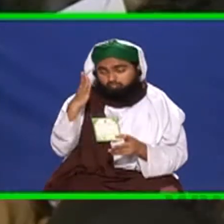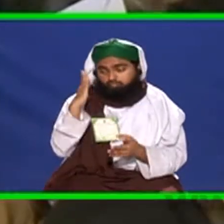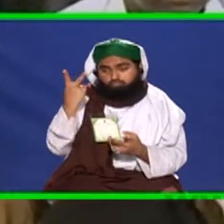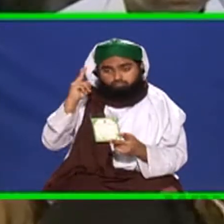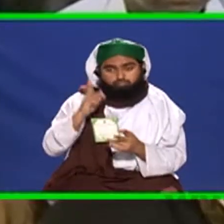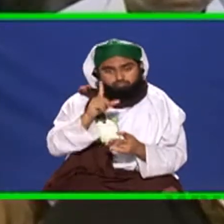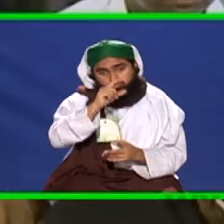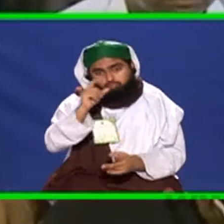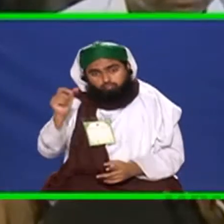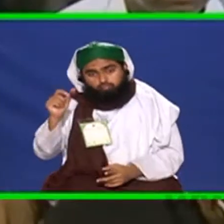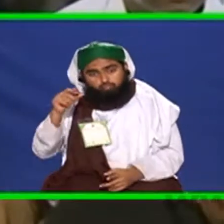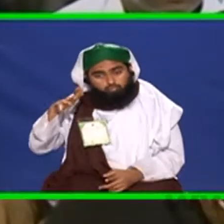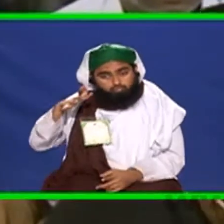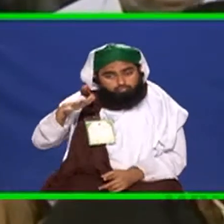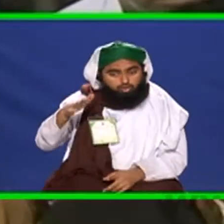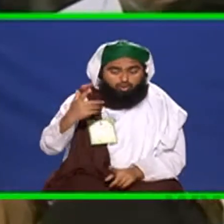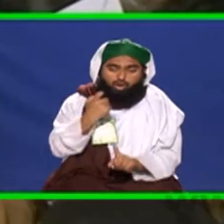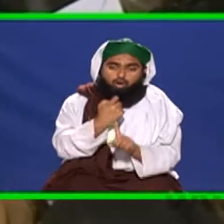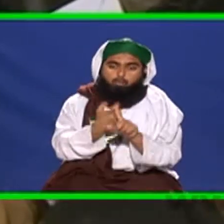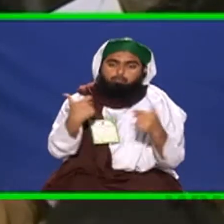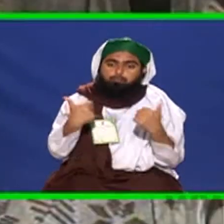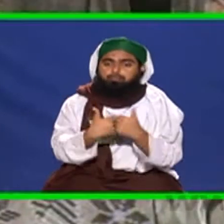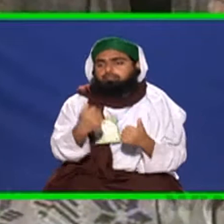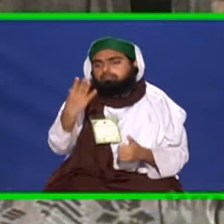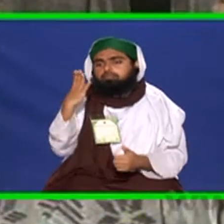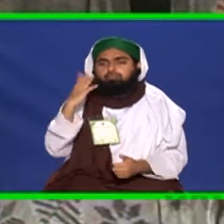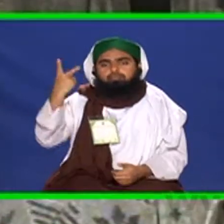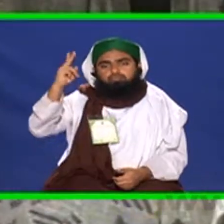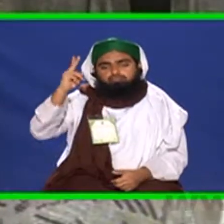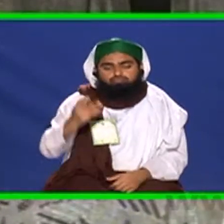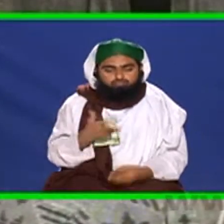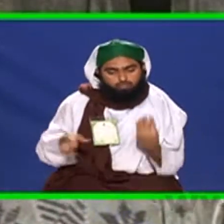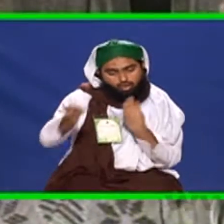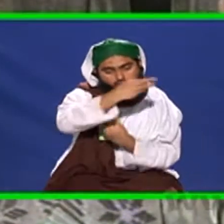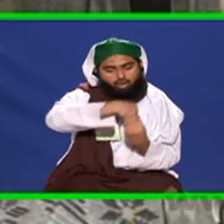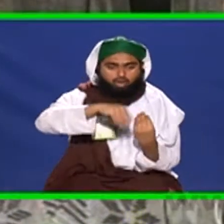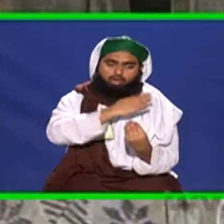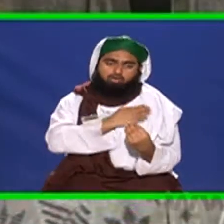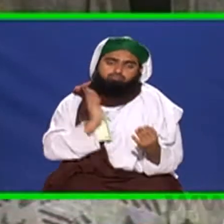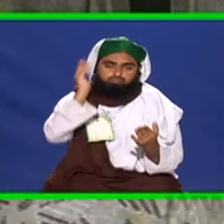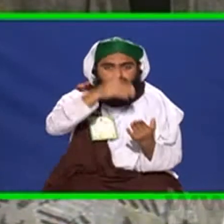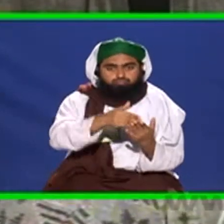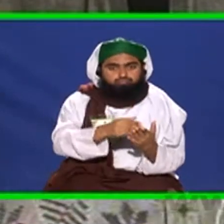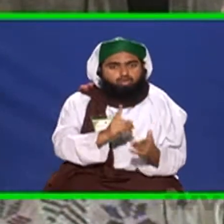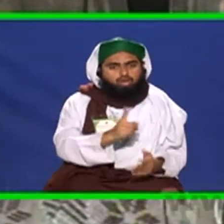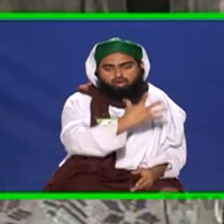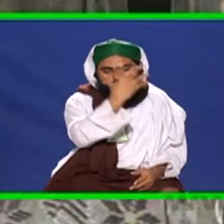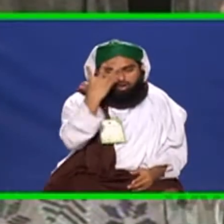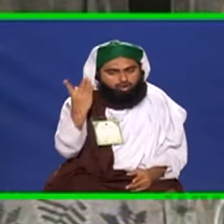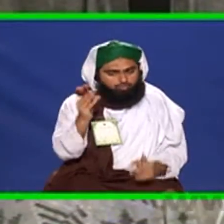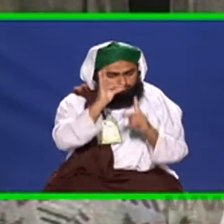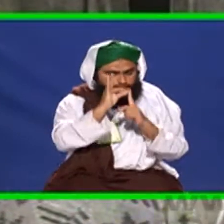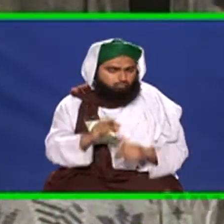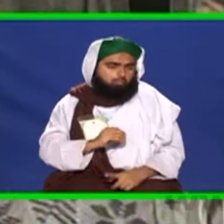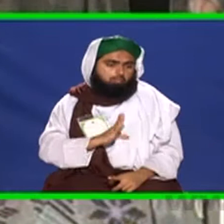کروڑ ہو گیا لاکھ 100 لاکھ کا 1 کروڑ ہوتا ہے. تو آپ اس حج کے لیے جاؤ گے تو روزانہ